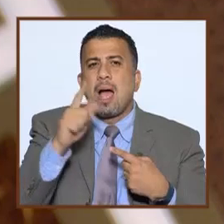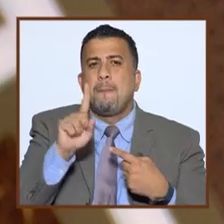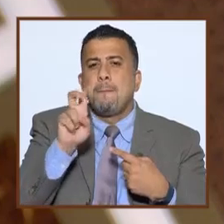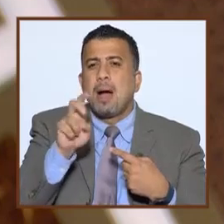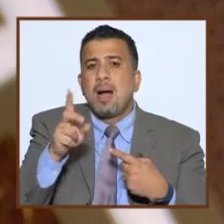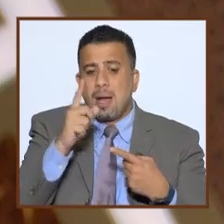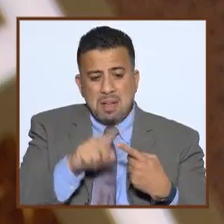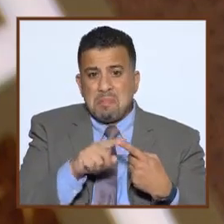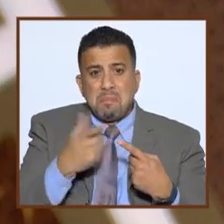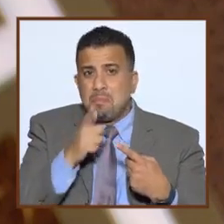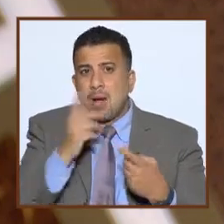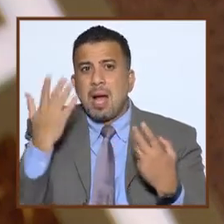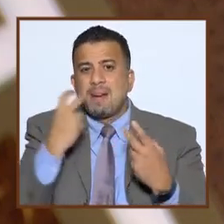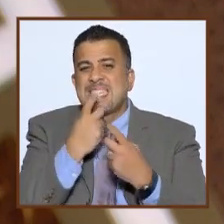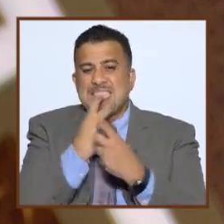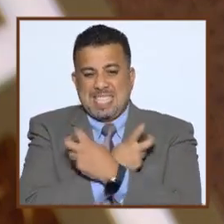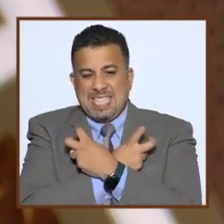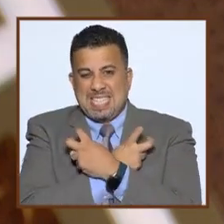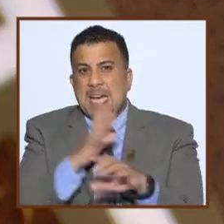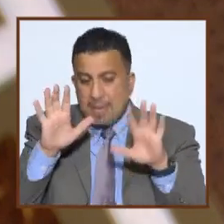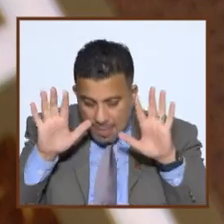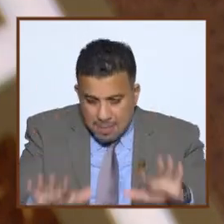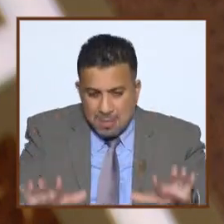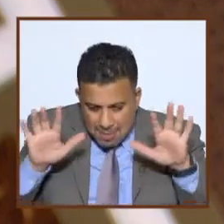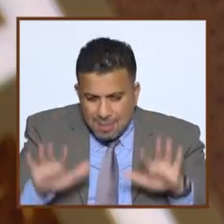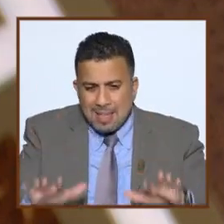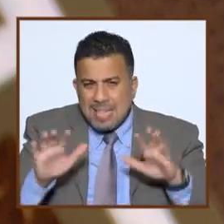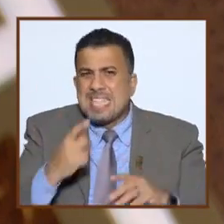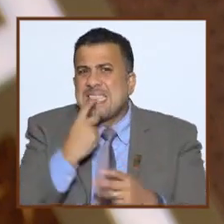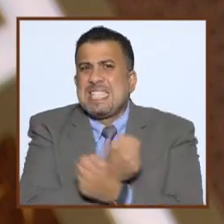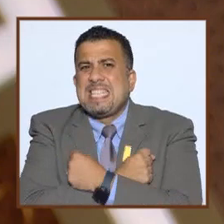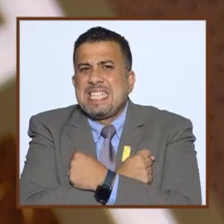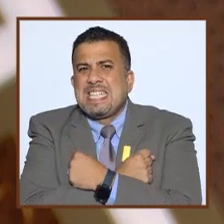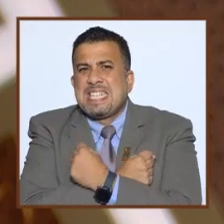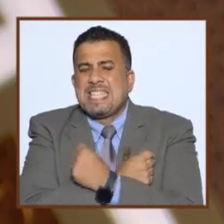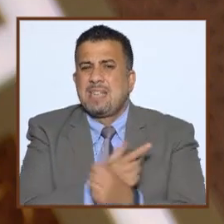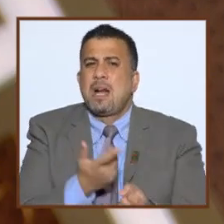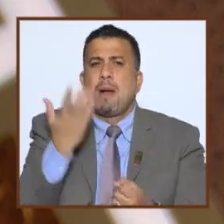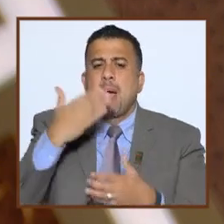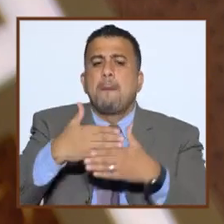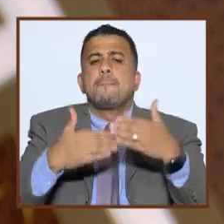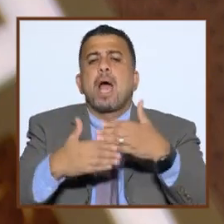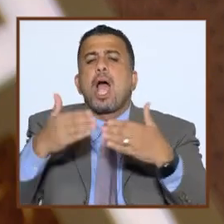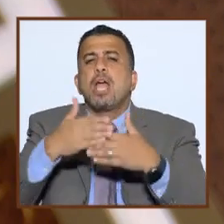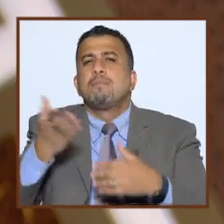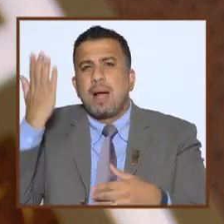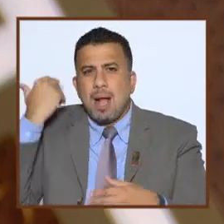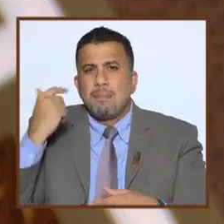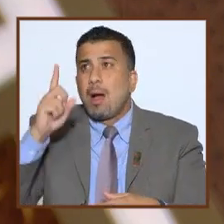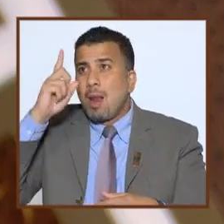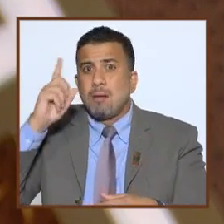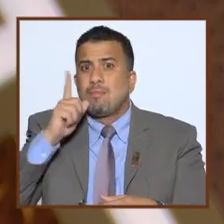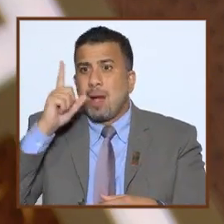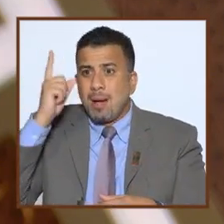يعبدون الهياكل ولذلك الله عز وجل لما بعث ابراهيم حاجه في هذا همم لما قال همم